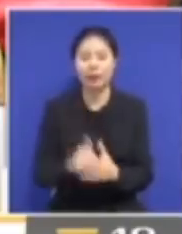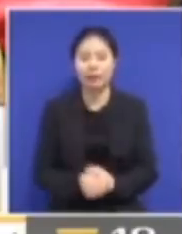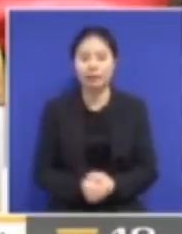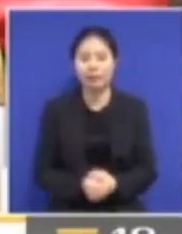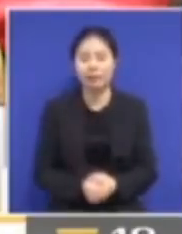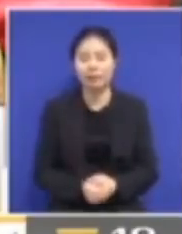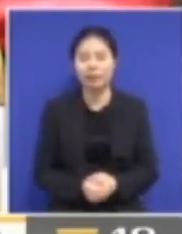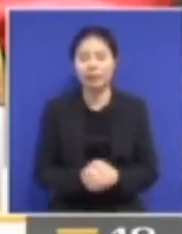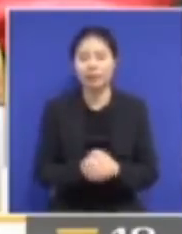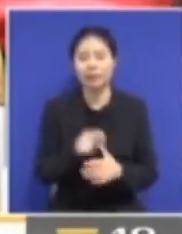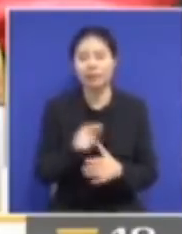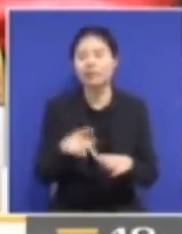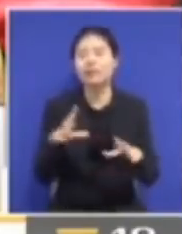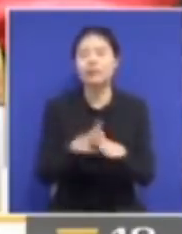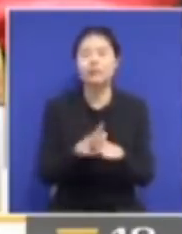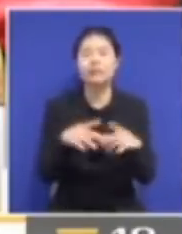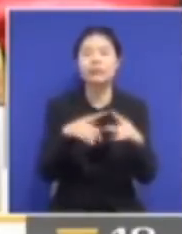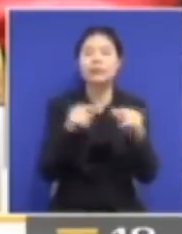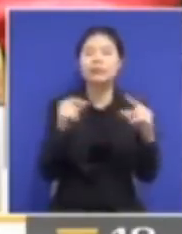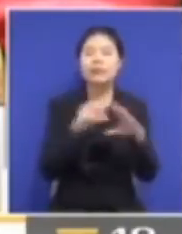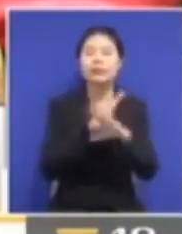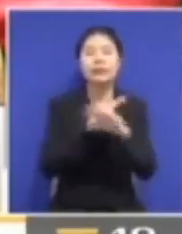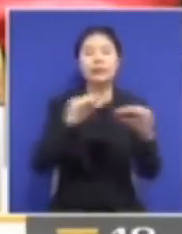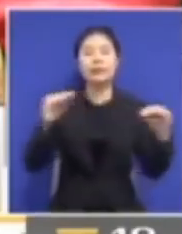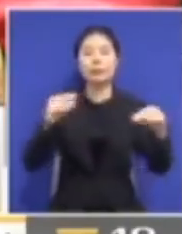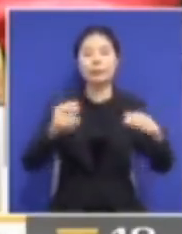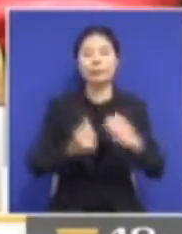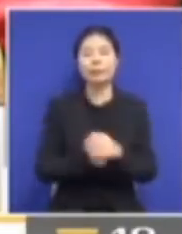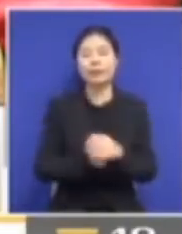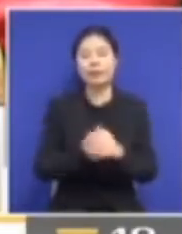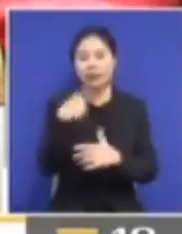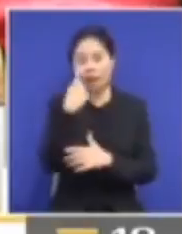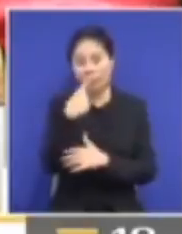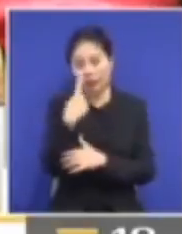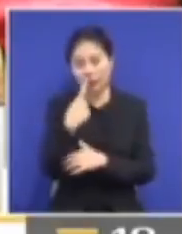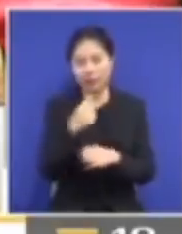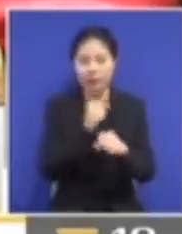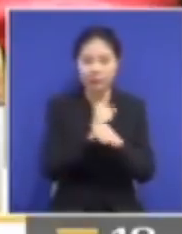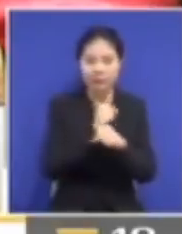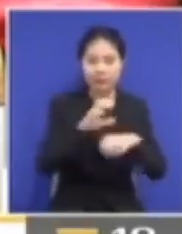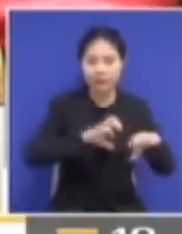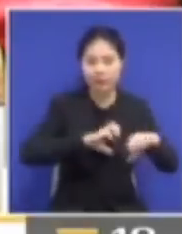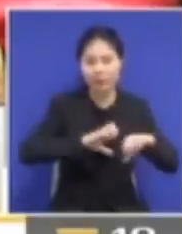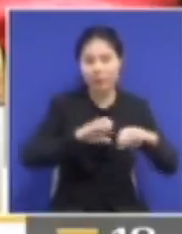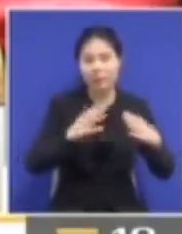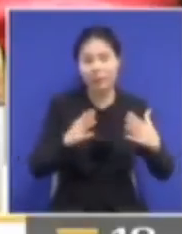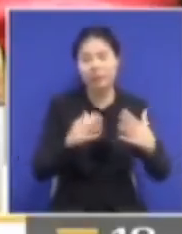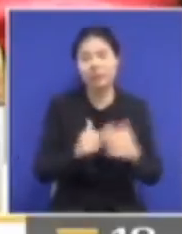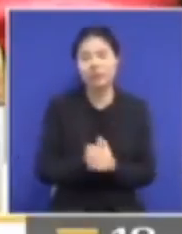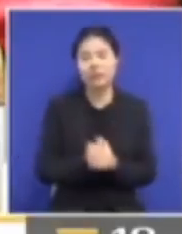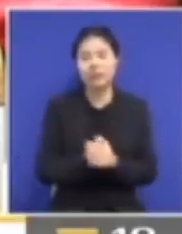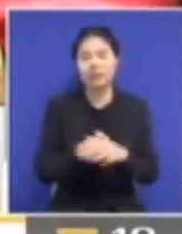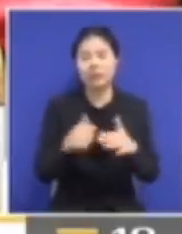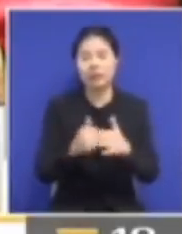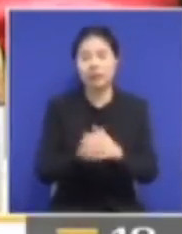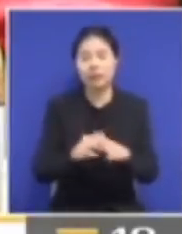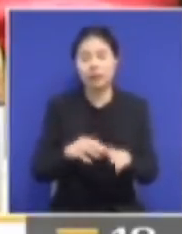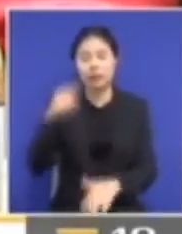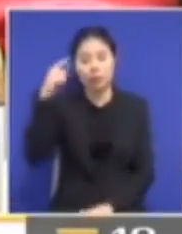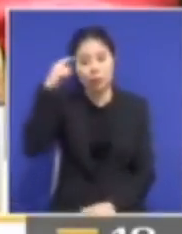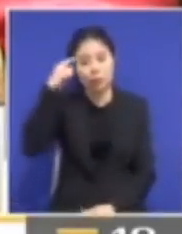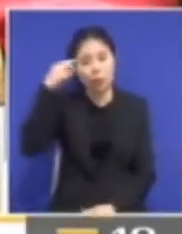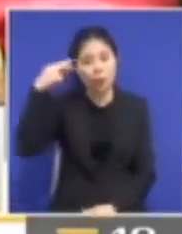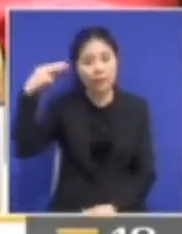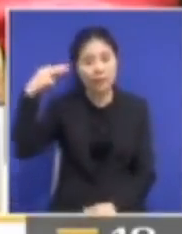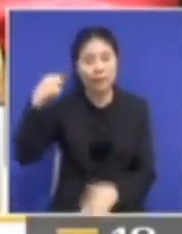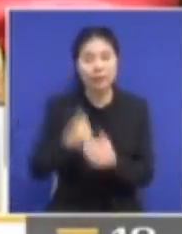เรื่องก็ยังเงียบหายไปกับสายลมนะครับอุทยานราชพักล่ะนะครับคงมีการทุจริตแม้กระทั่งรู